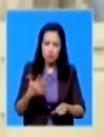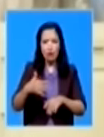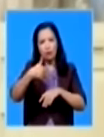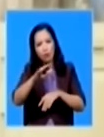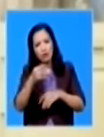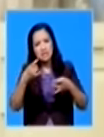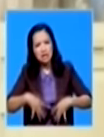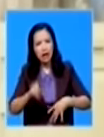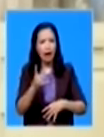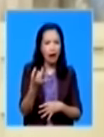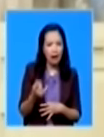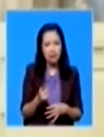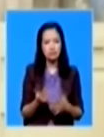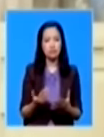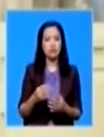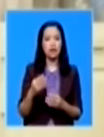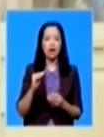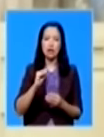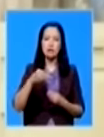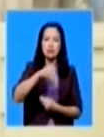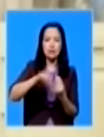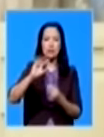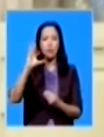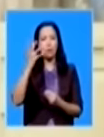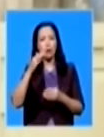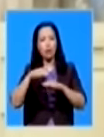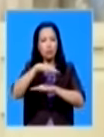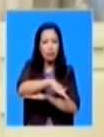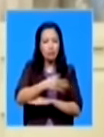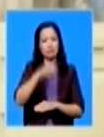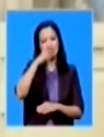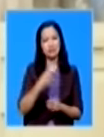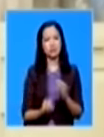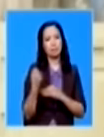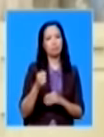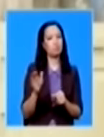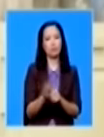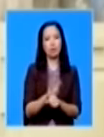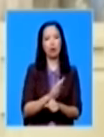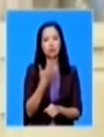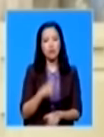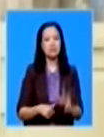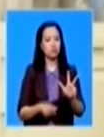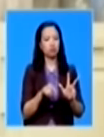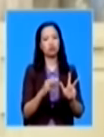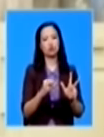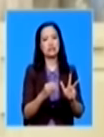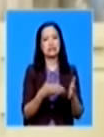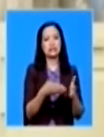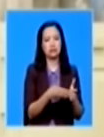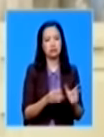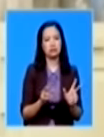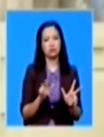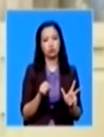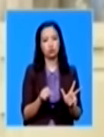นะที่มีอะไรเศรษฐกิจโลกตกต่ำอะไรทำนองนี้เรายังแข็งไม่พอเข้มแข็งไม่พอเพ ราะเราไปติดอยู่ตรง 3.0 เนี่ย 3.0 เ